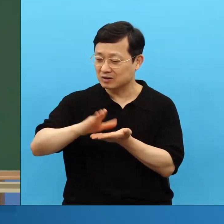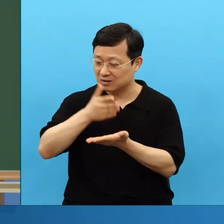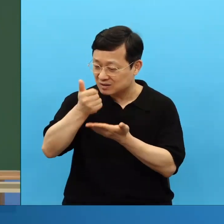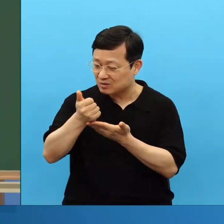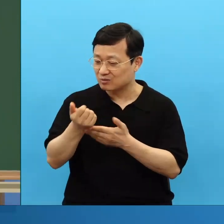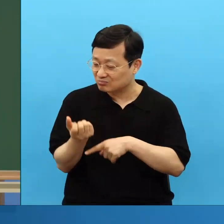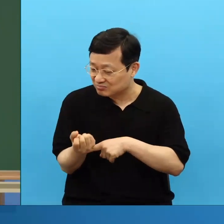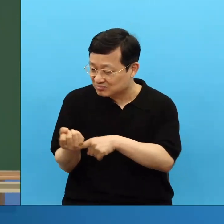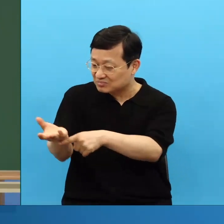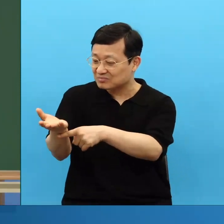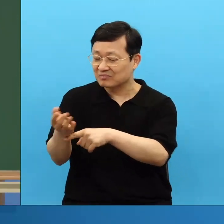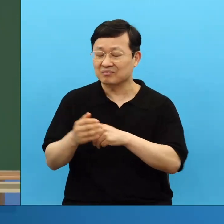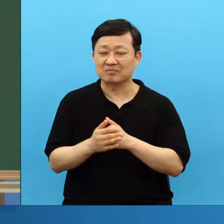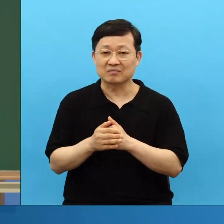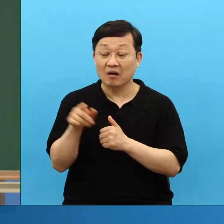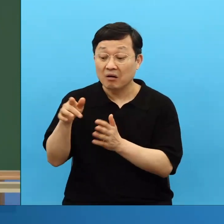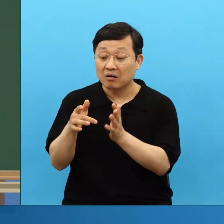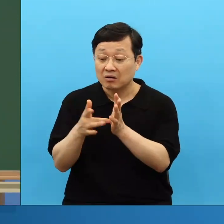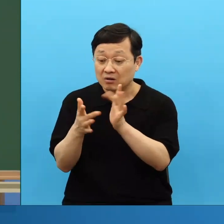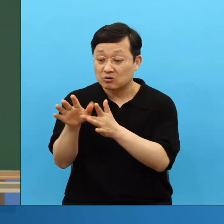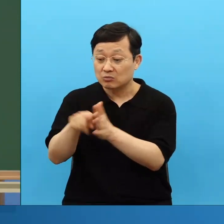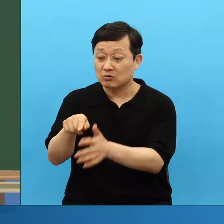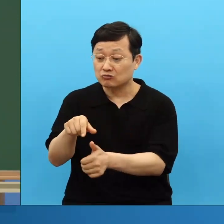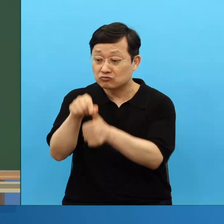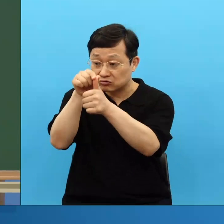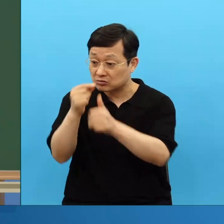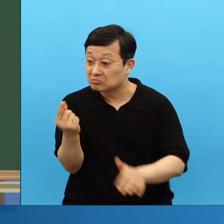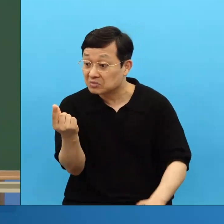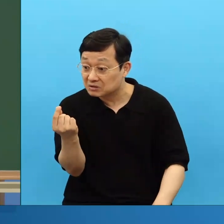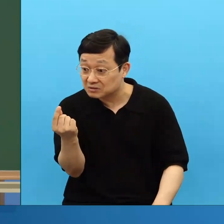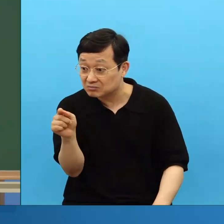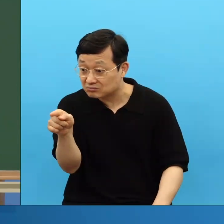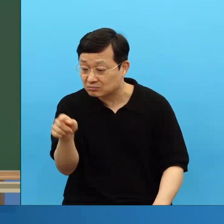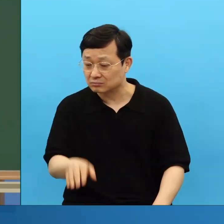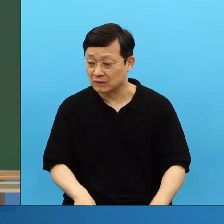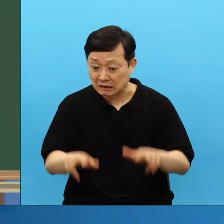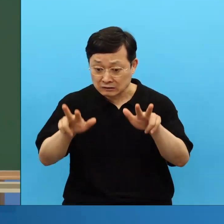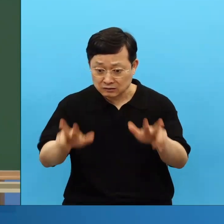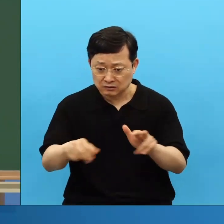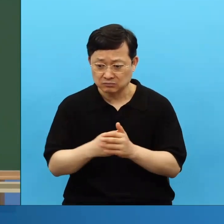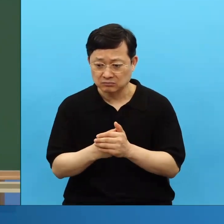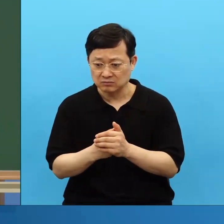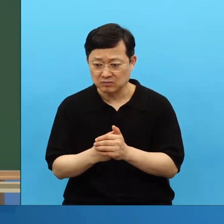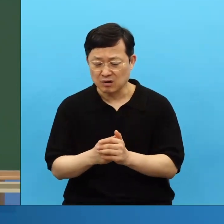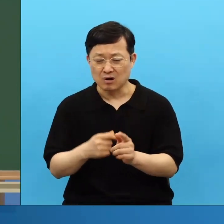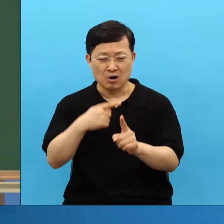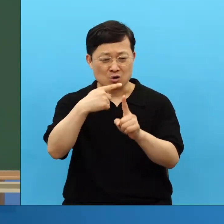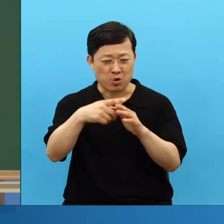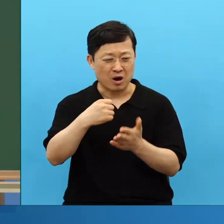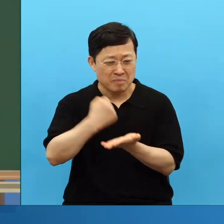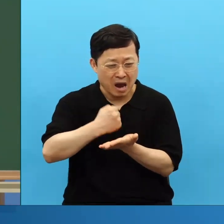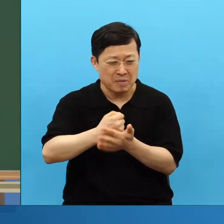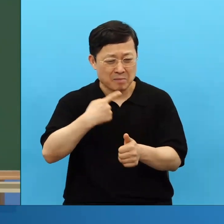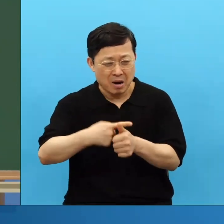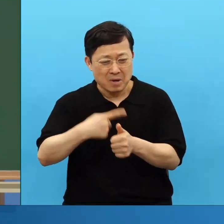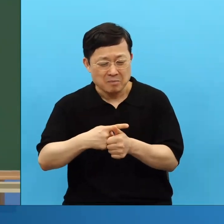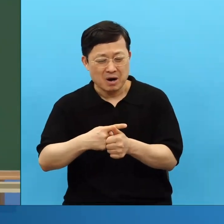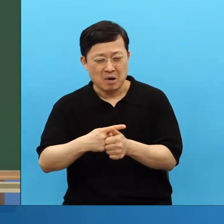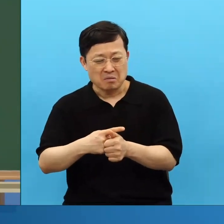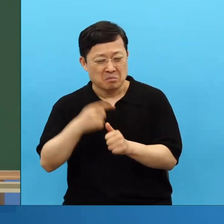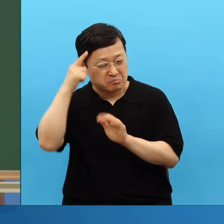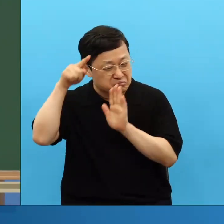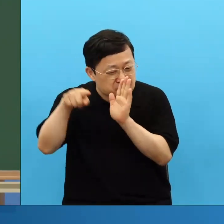통해서 이 구원의 길 속에 오게 했는데 당신이 지금 저분이 어떻고 이분이 어떻고 목사님이